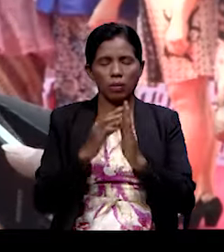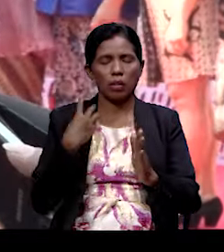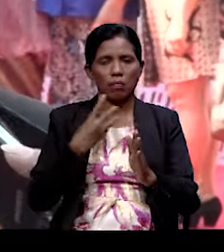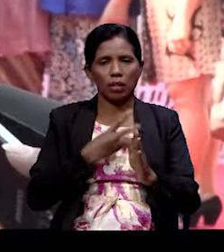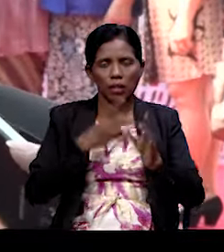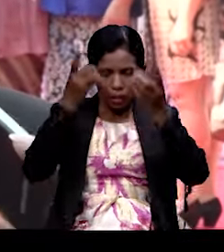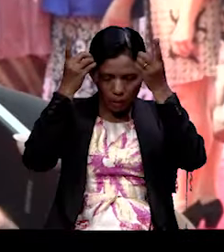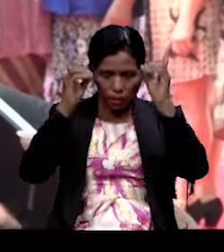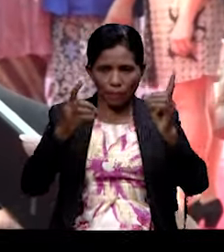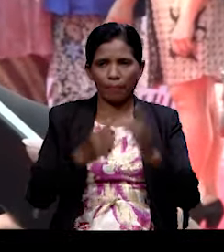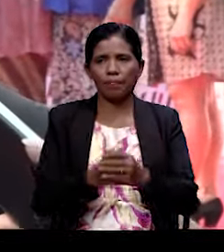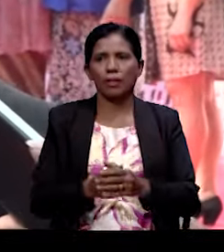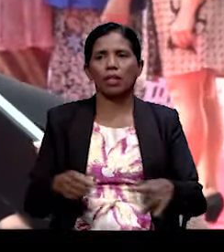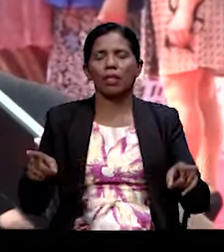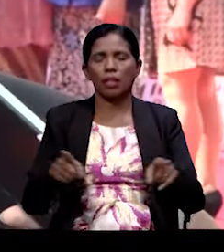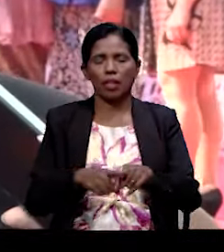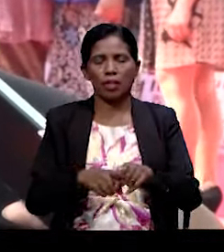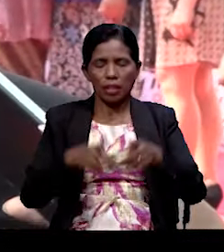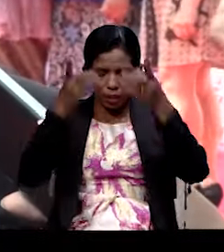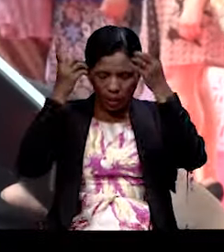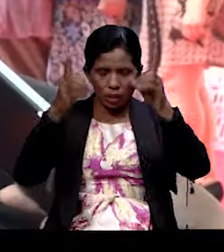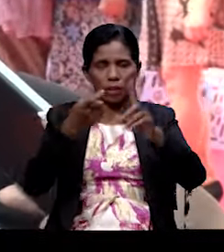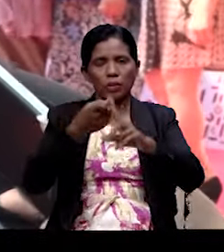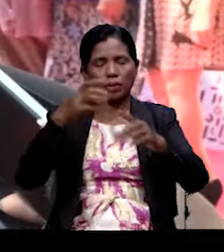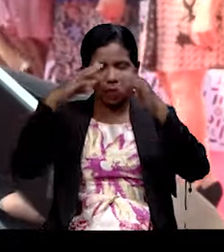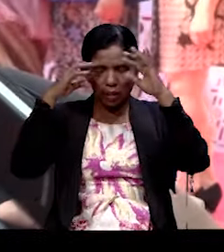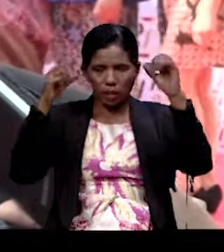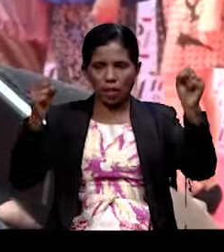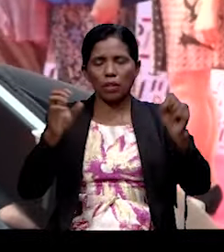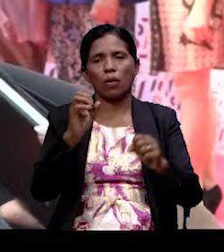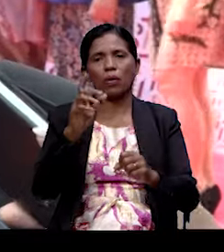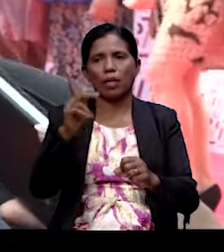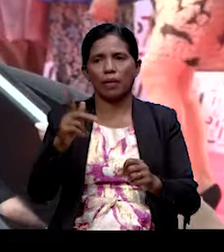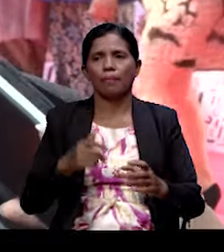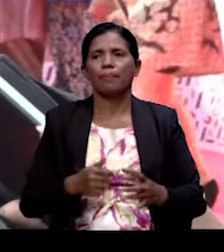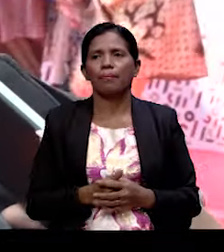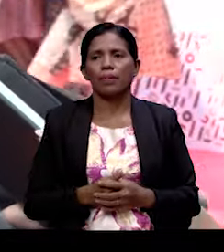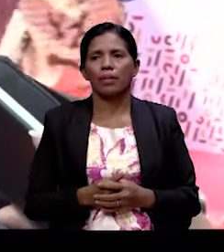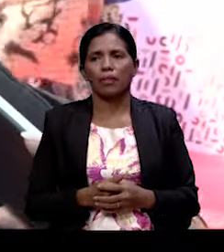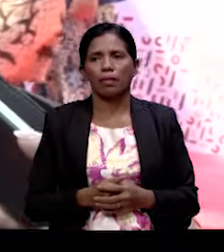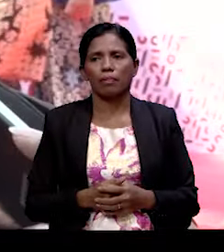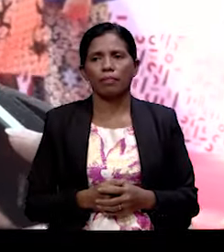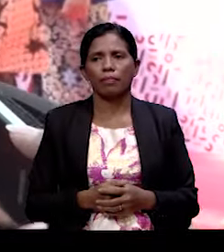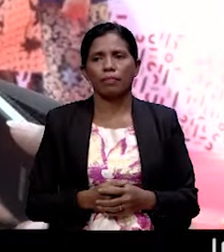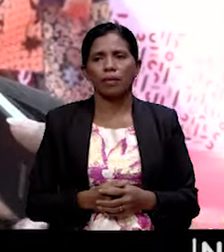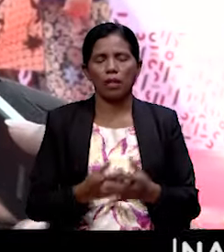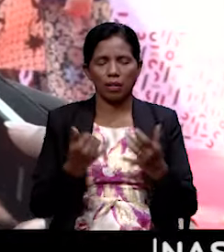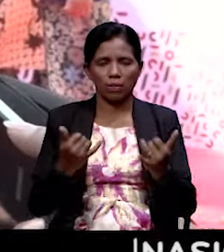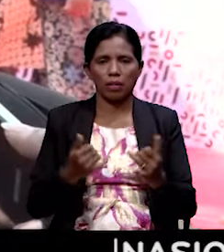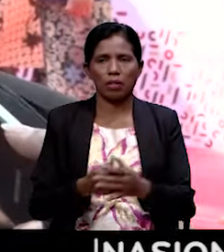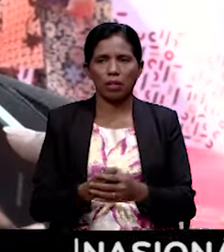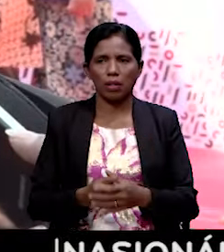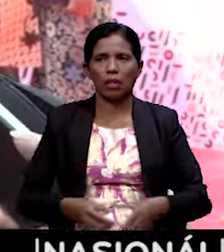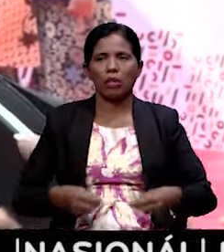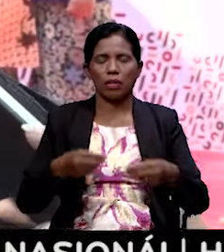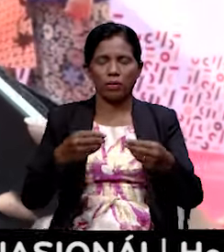karena ini merupakan kebutuhan presiden silakan teman-teman Bro finding sampaikan secara